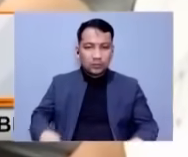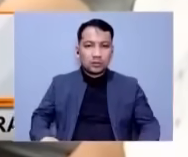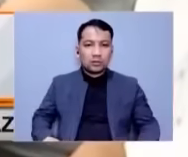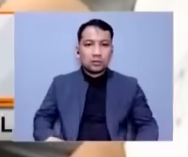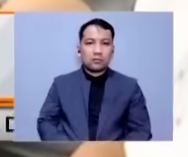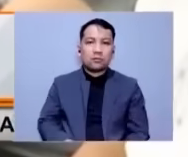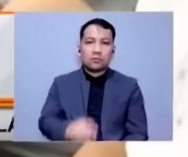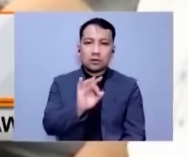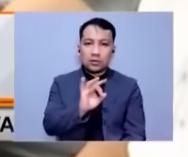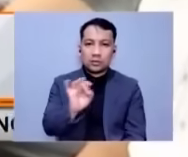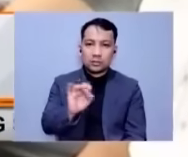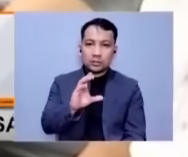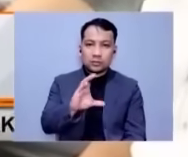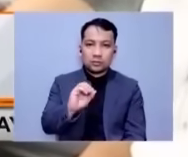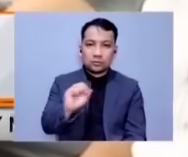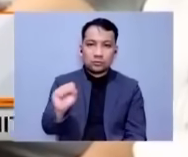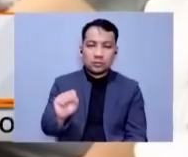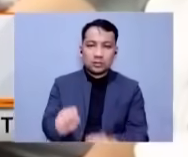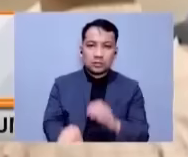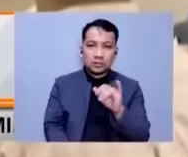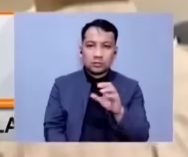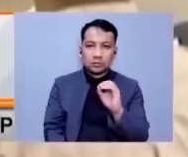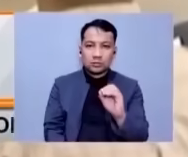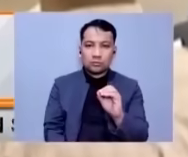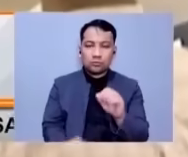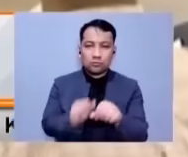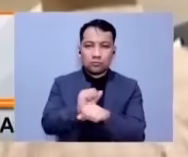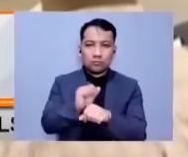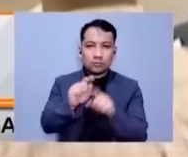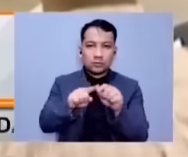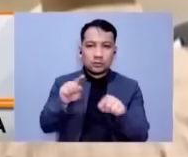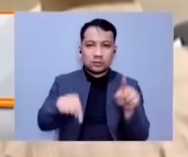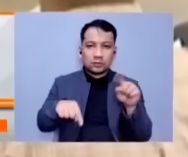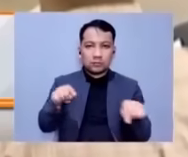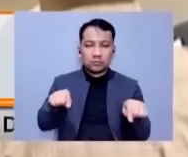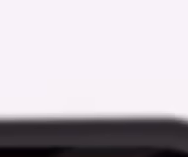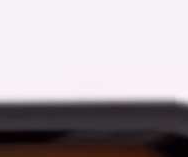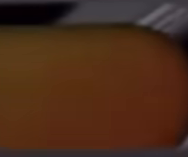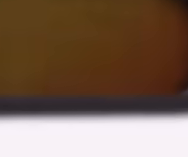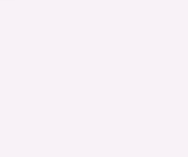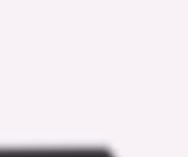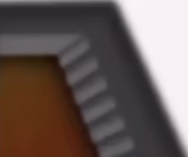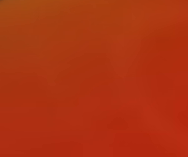800,000 COS at JO workers mula sa iba't ibang ahensya at kagawaran.